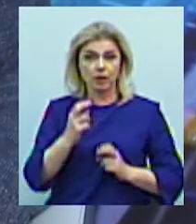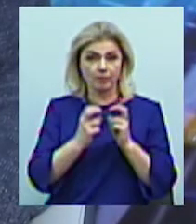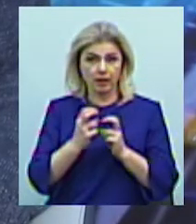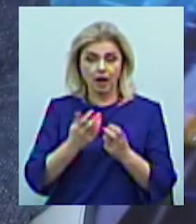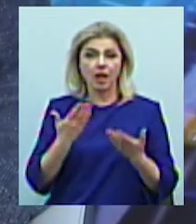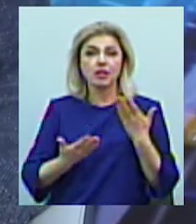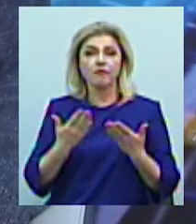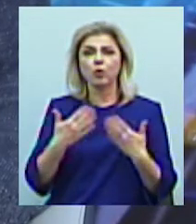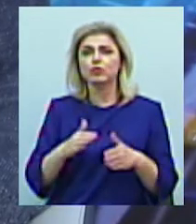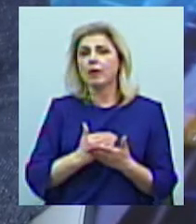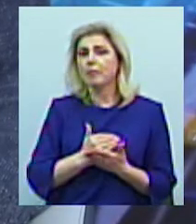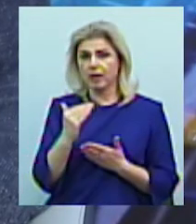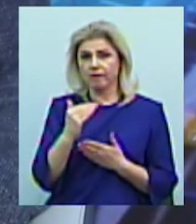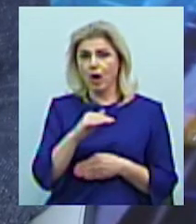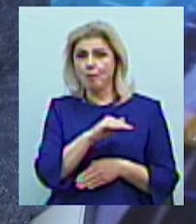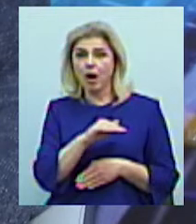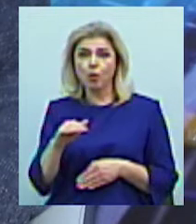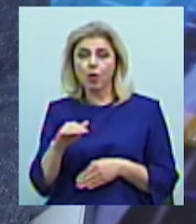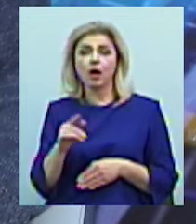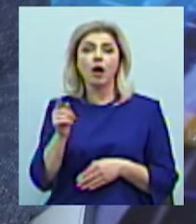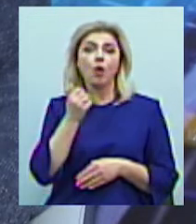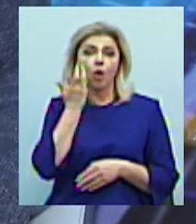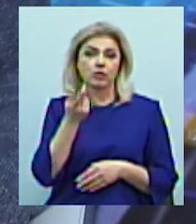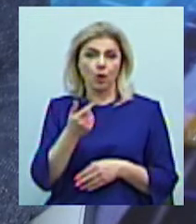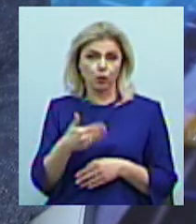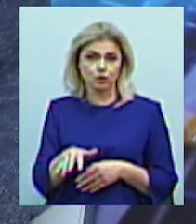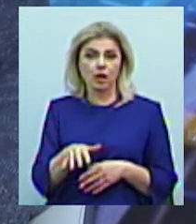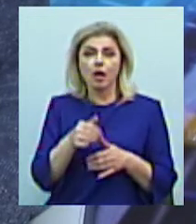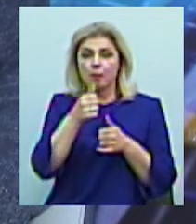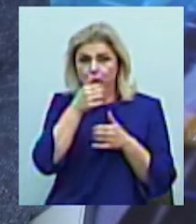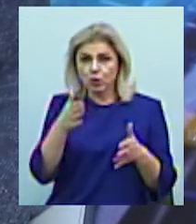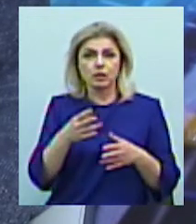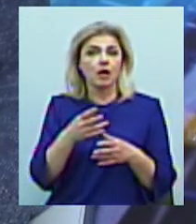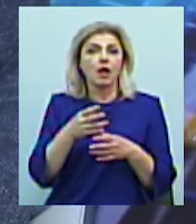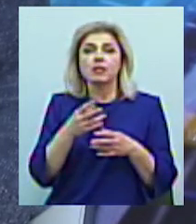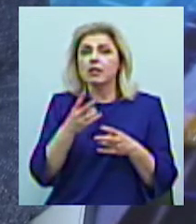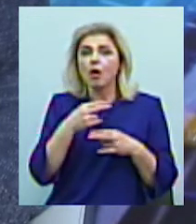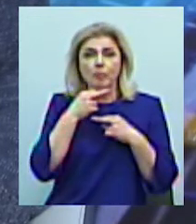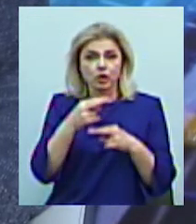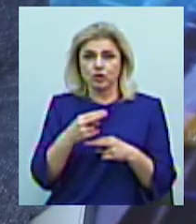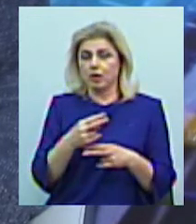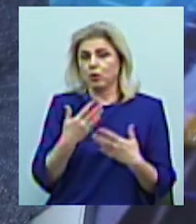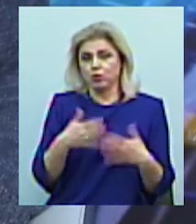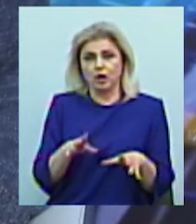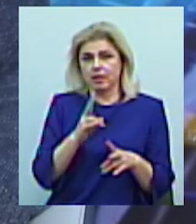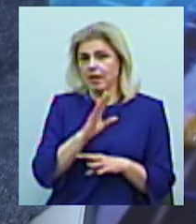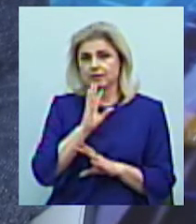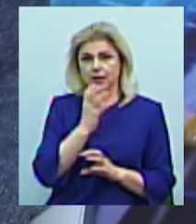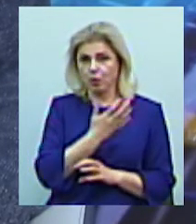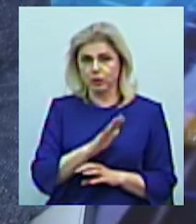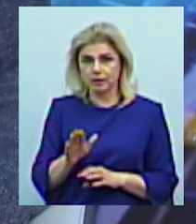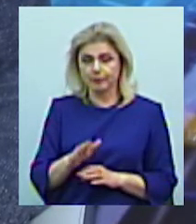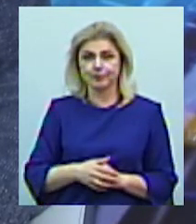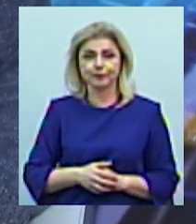мабуть, перевищили той порог, коли вже... Просто не обращать внимания, это уже было, конечно, несерьезно. Скорее всего,